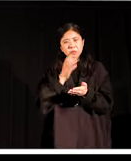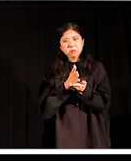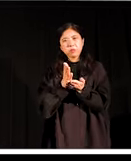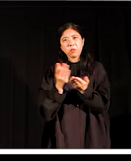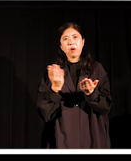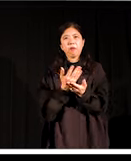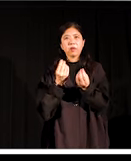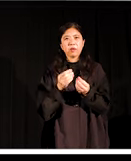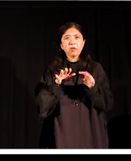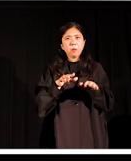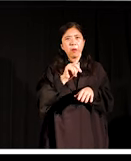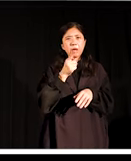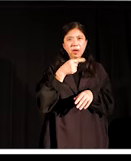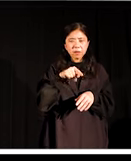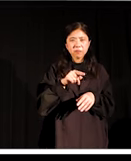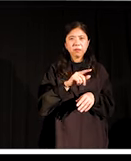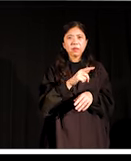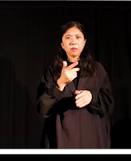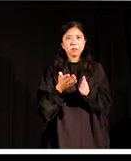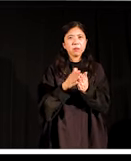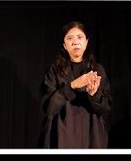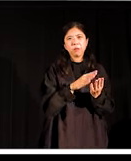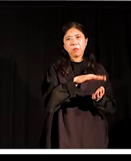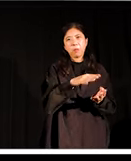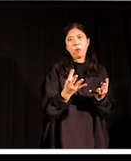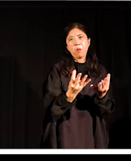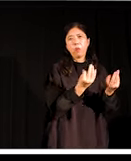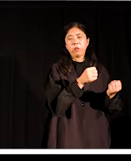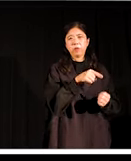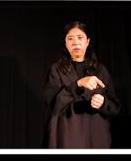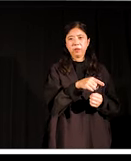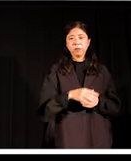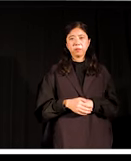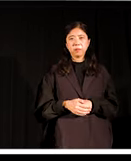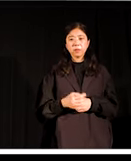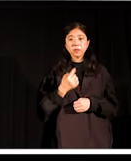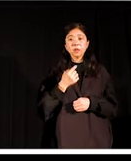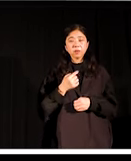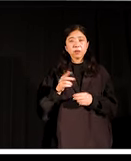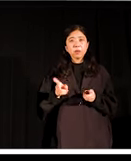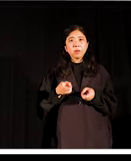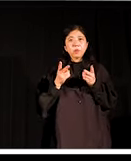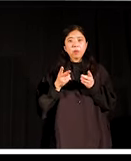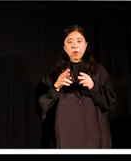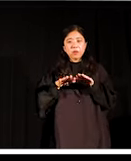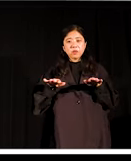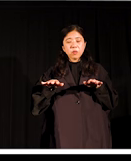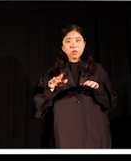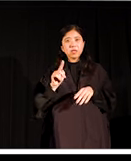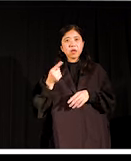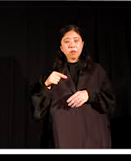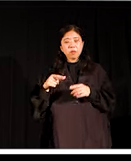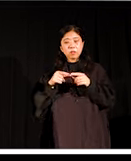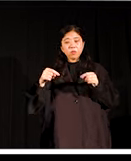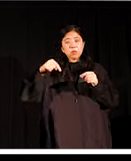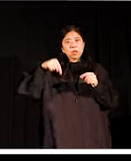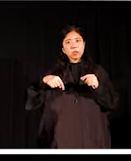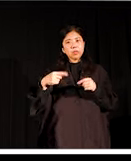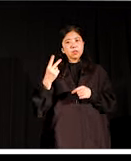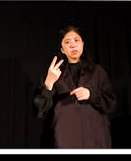が多いのが現状ですであの私専門とする小児癌っていうのは日本だと年間2000人ぐらい